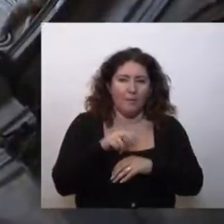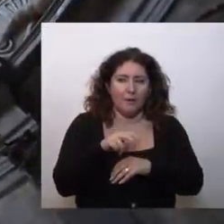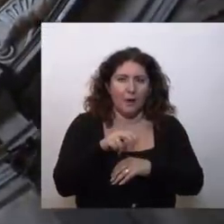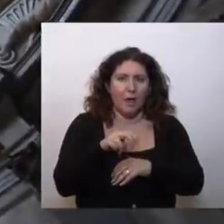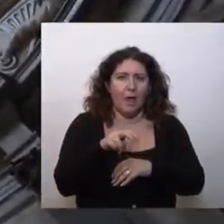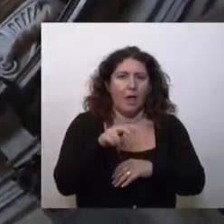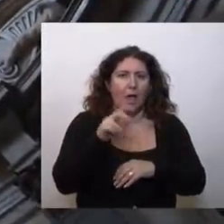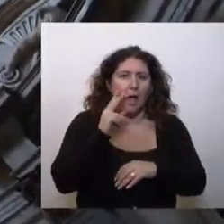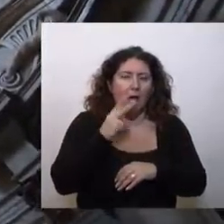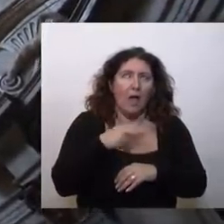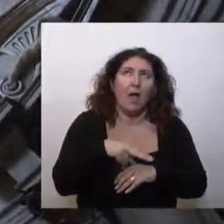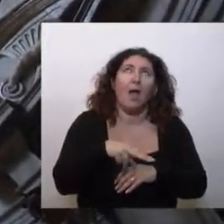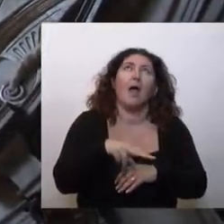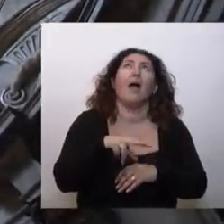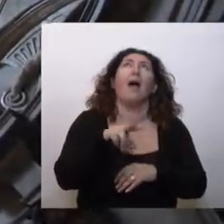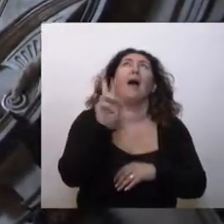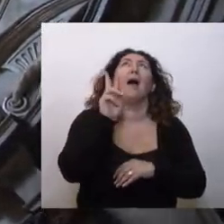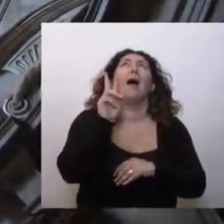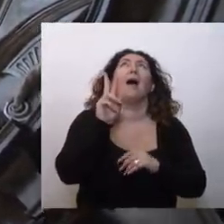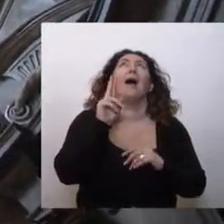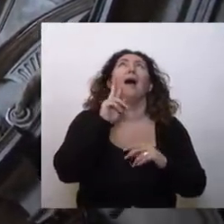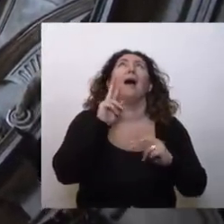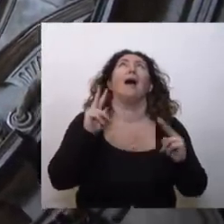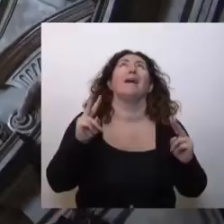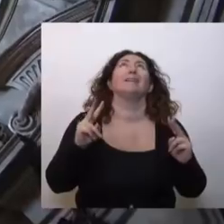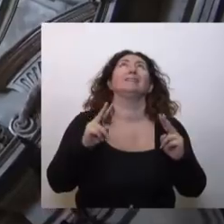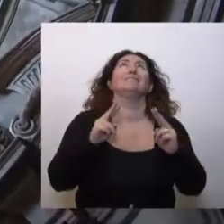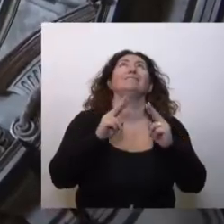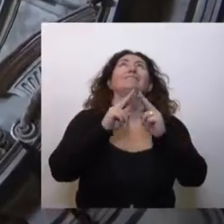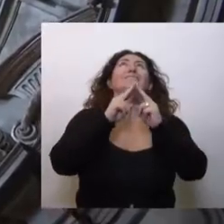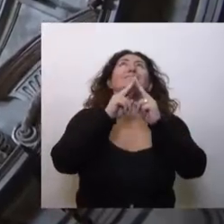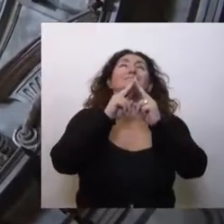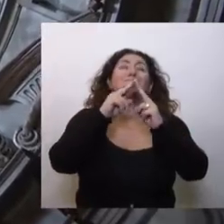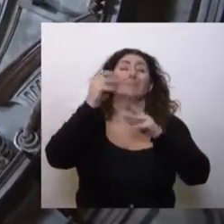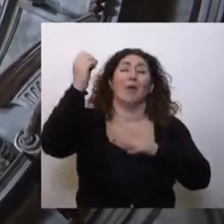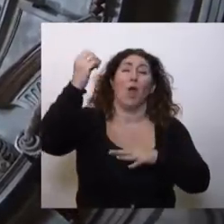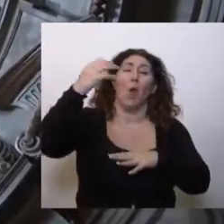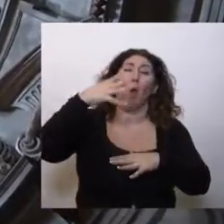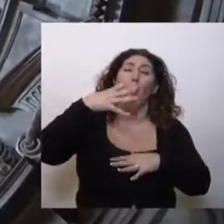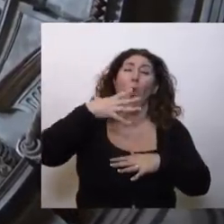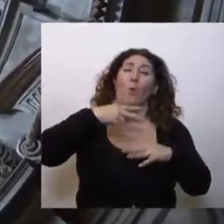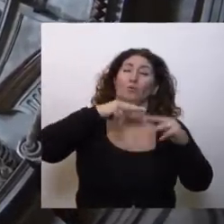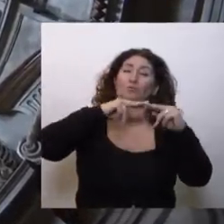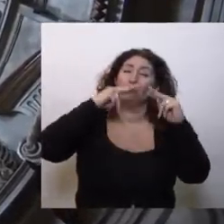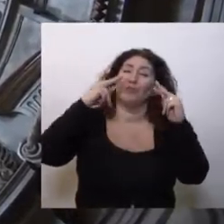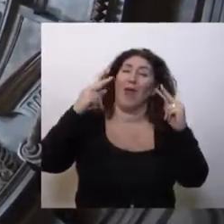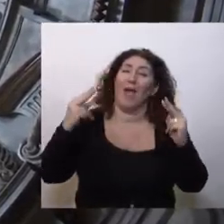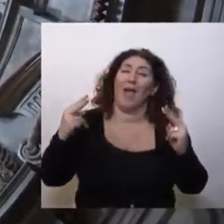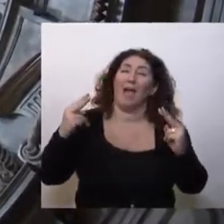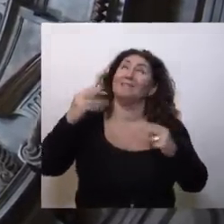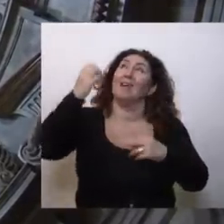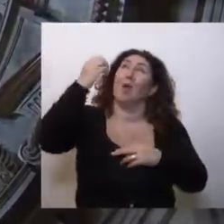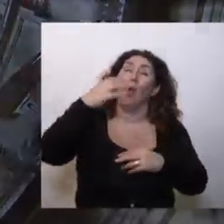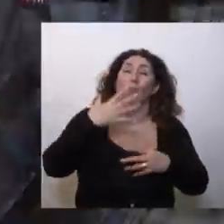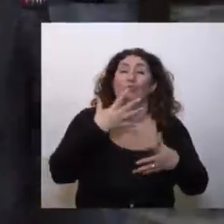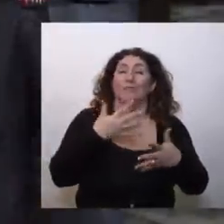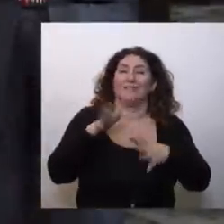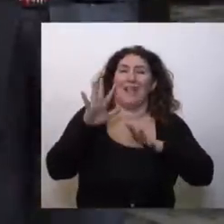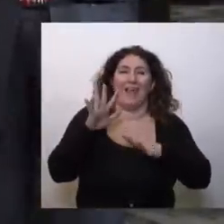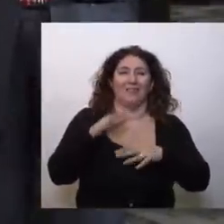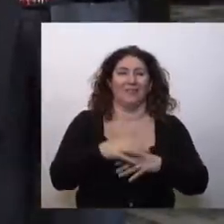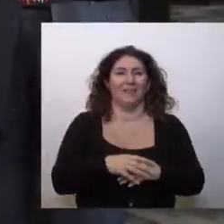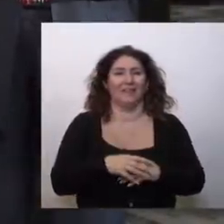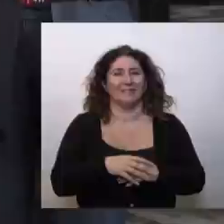guardando, alzando lo sguardo, si incontra la grande luce, che è la luce celeste, che è la luce della salvezza. I